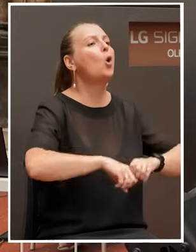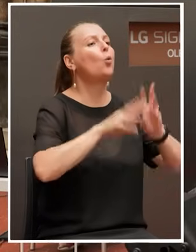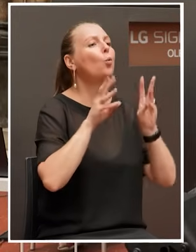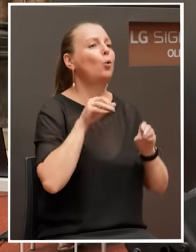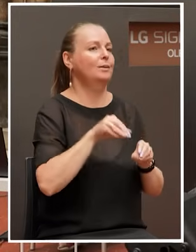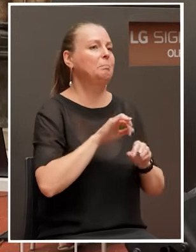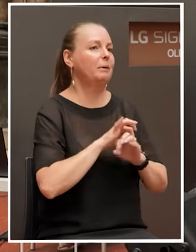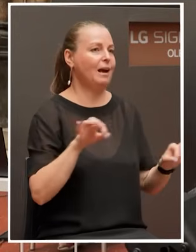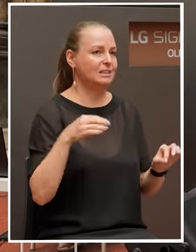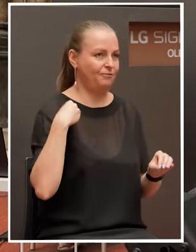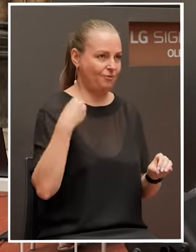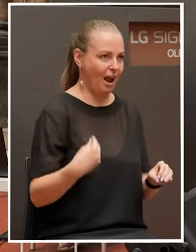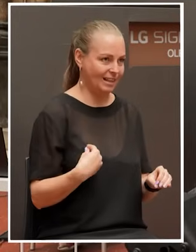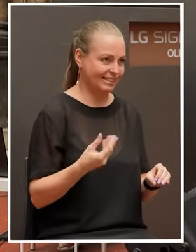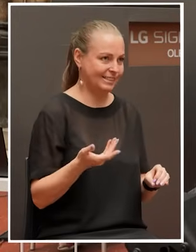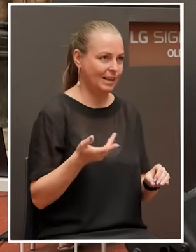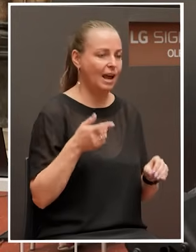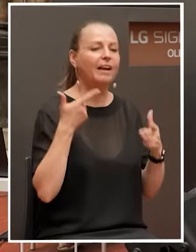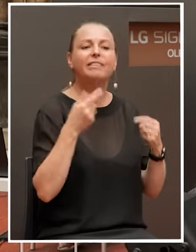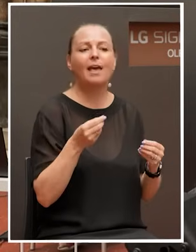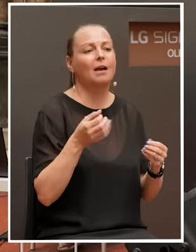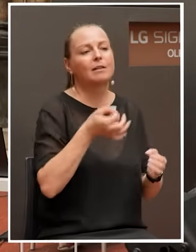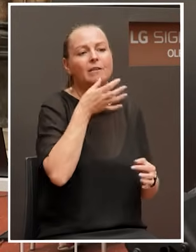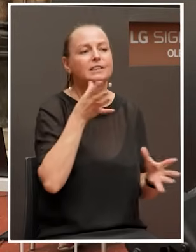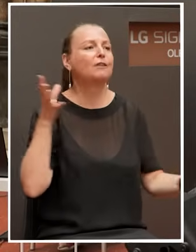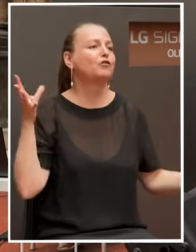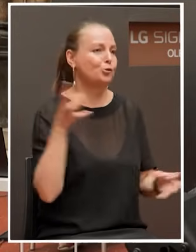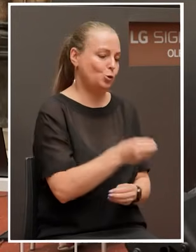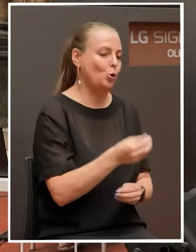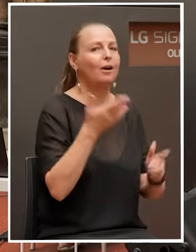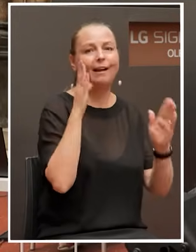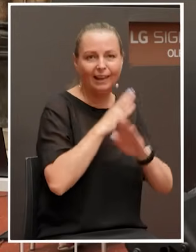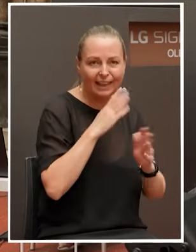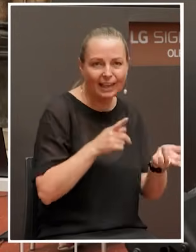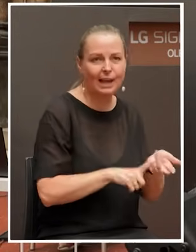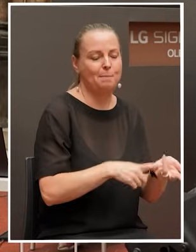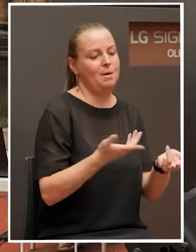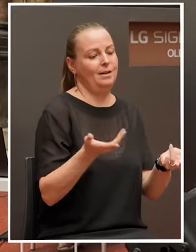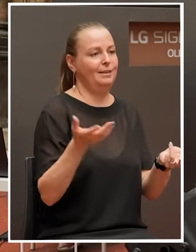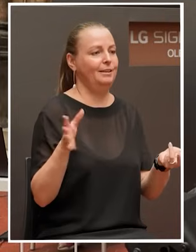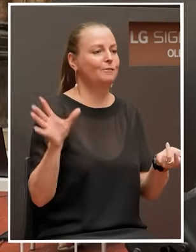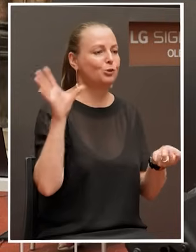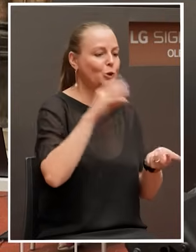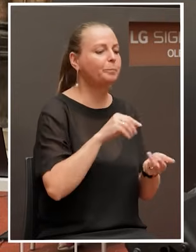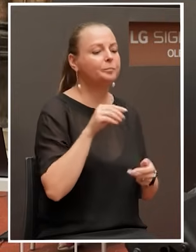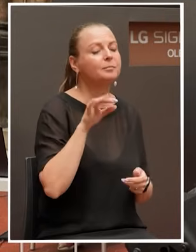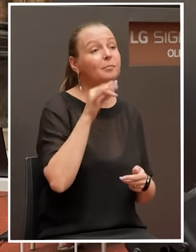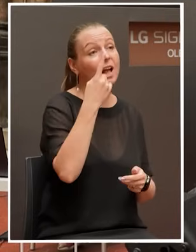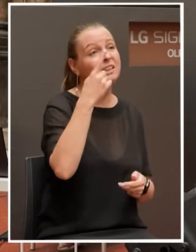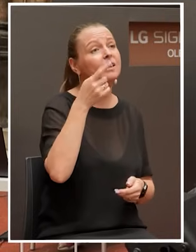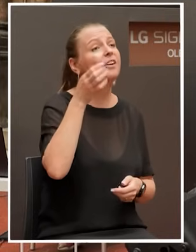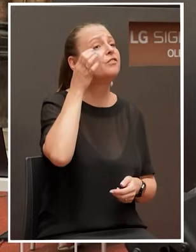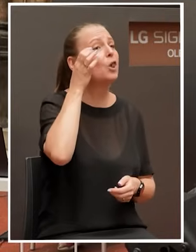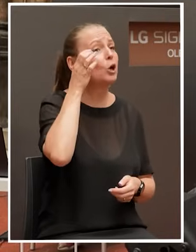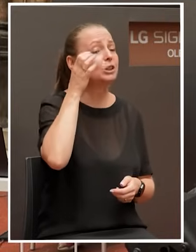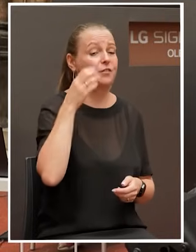в котором им нравится все, включая, прежде всего, конечно, климат. И вот Ипполит Тен, выдающийся мыслитель